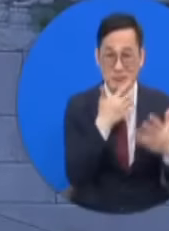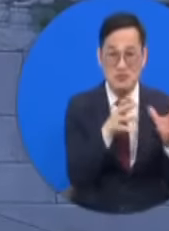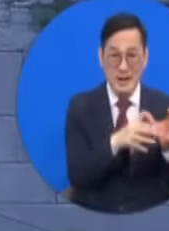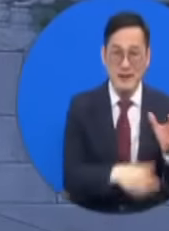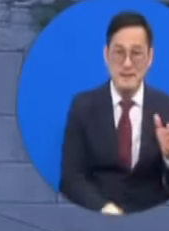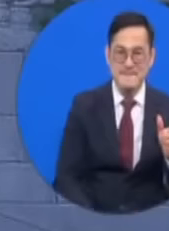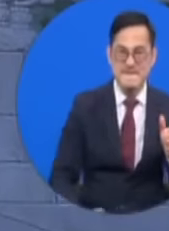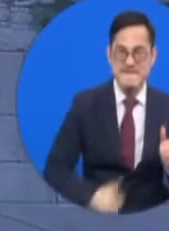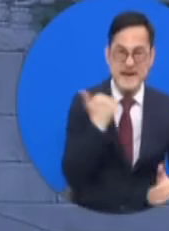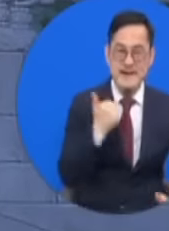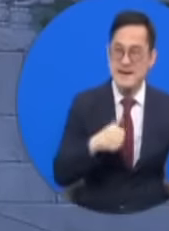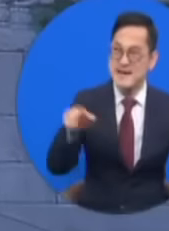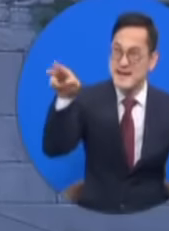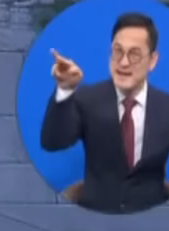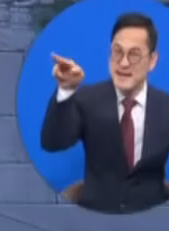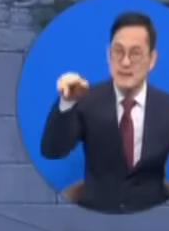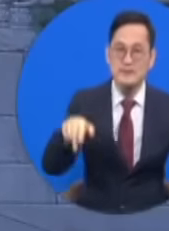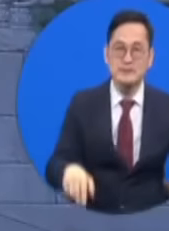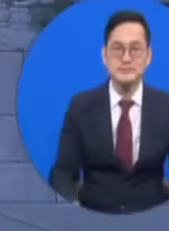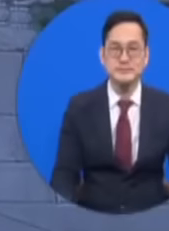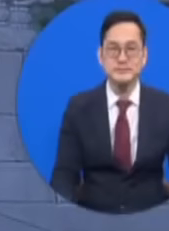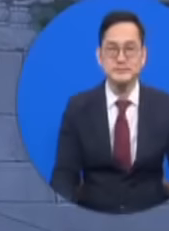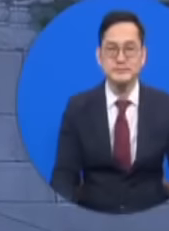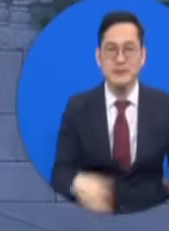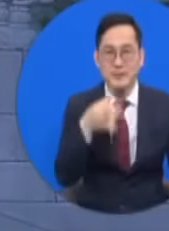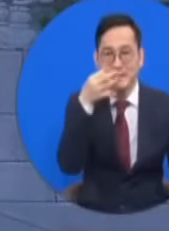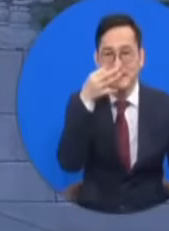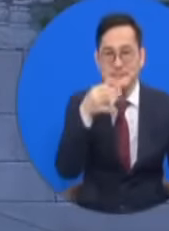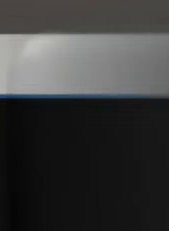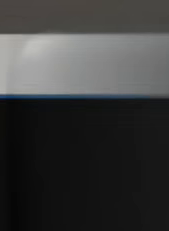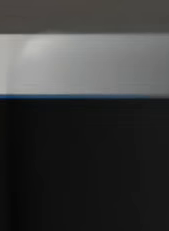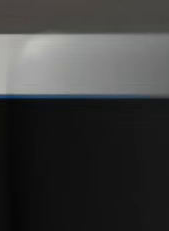냈습니다. 민주당의 비판 성명 준비되어 있는데요. 들어보십시오.